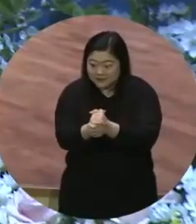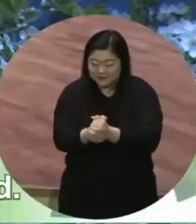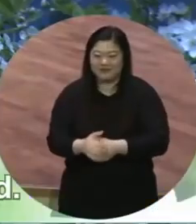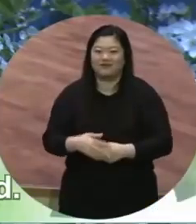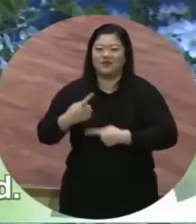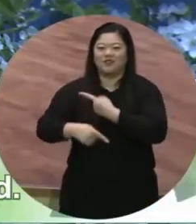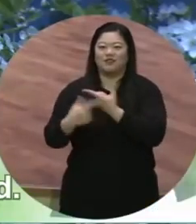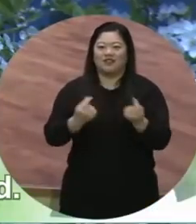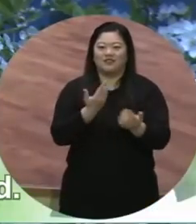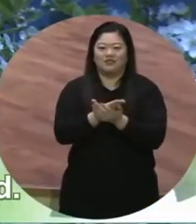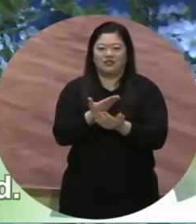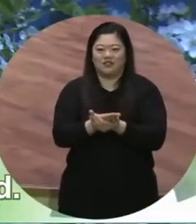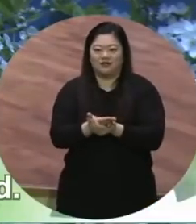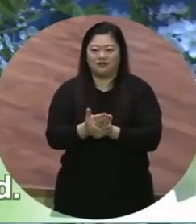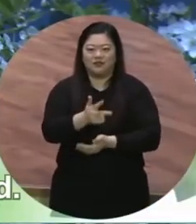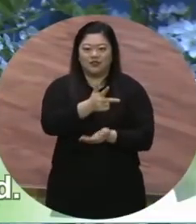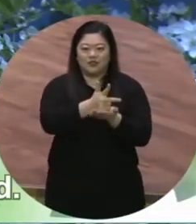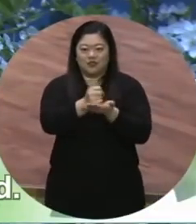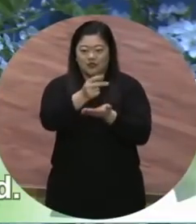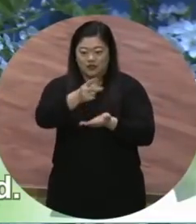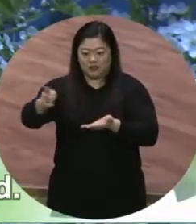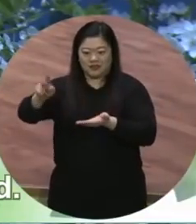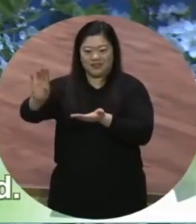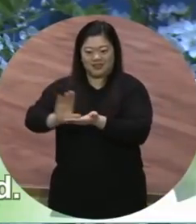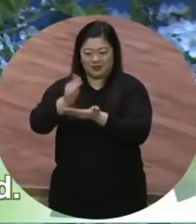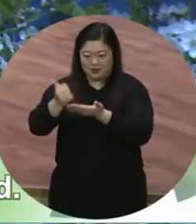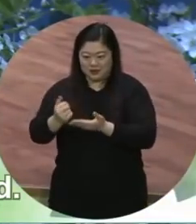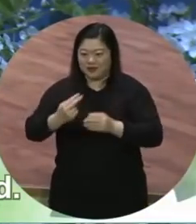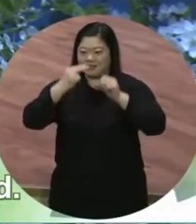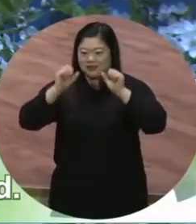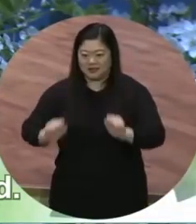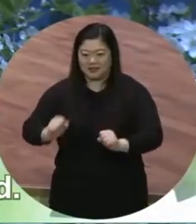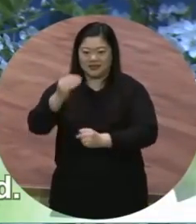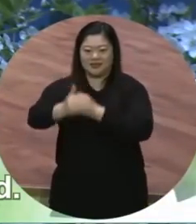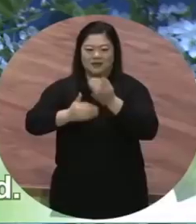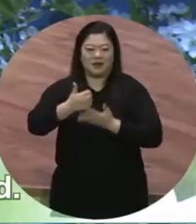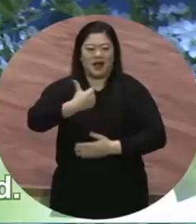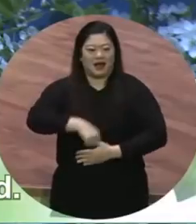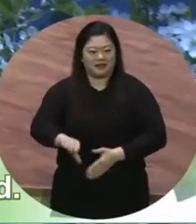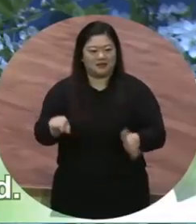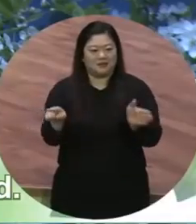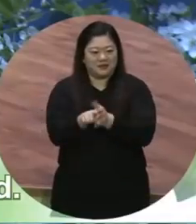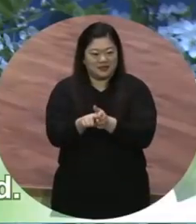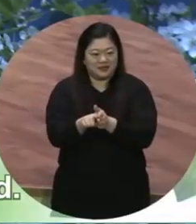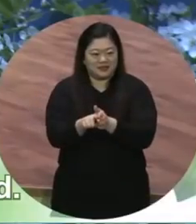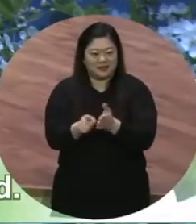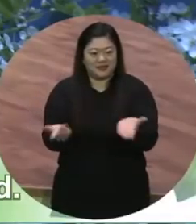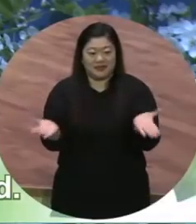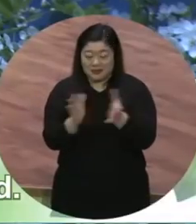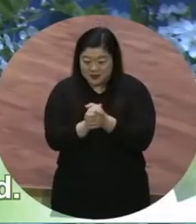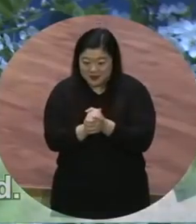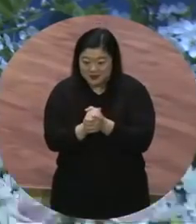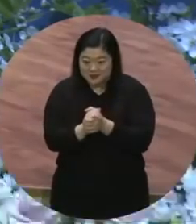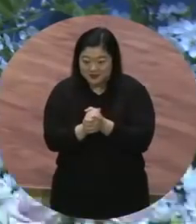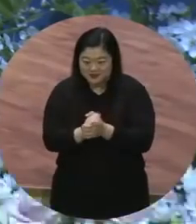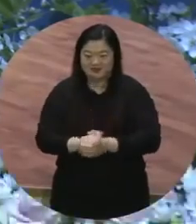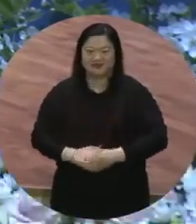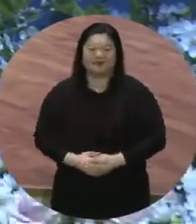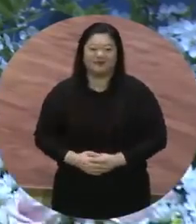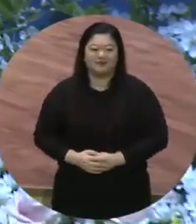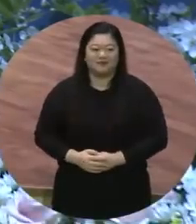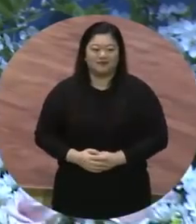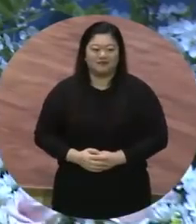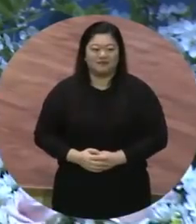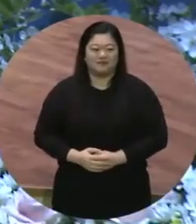신앙 고백합니다. 주는 그리스도시오 살아계신 하나님의 아들이십니다. 아멘. 해외 성도들